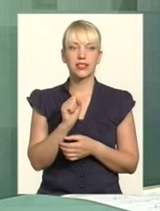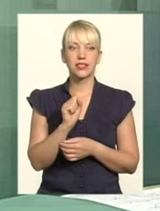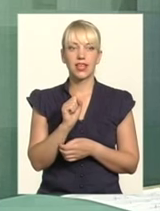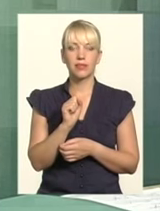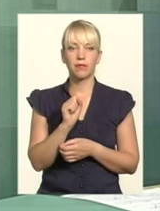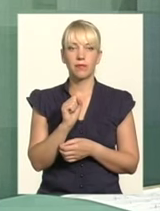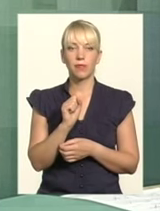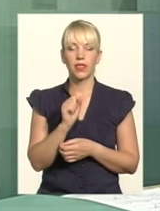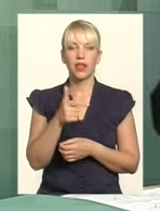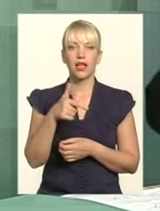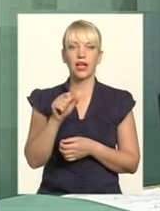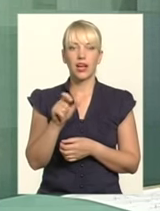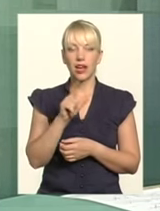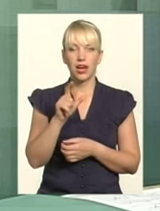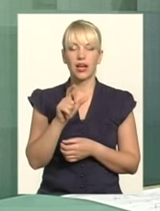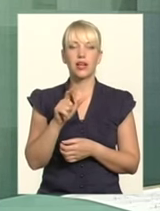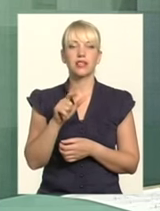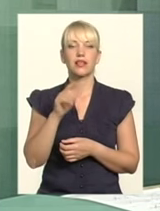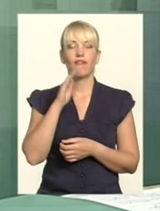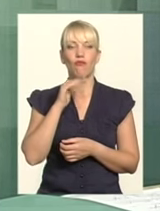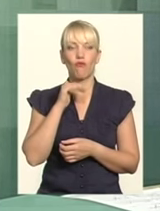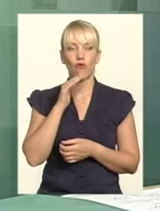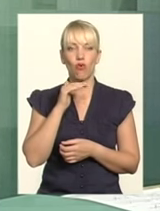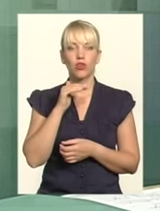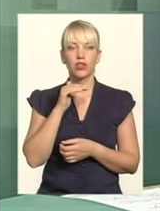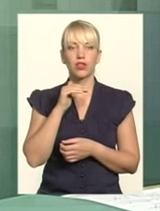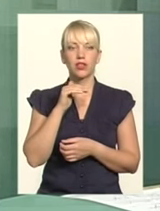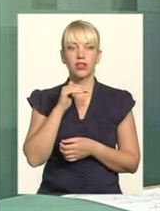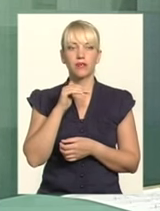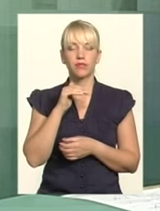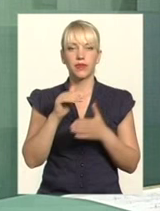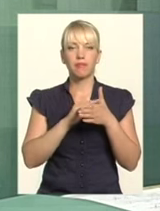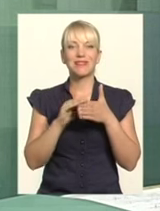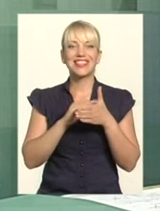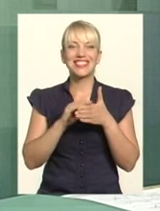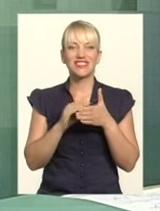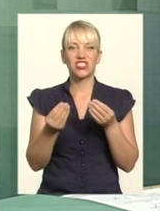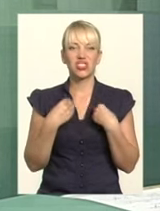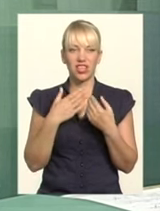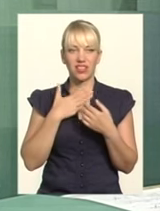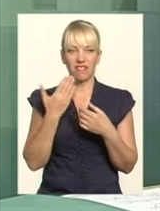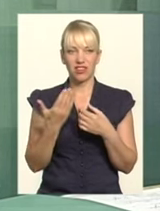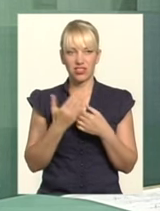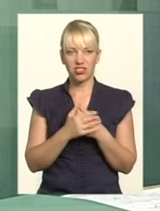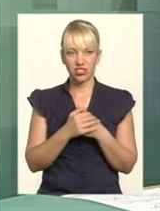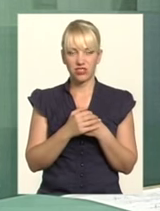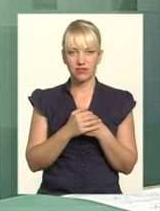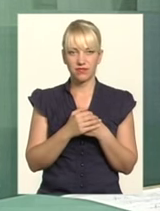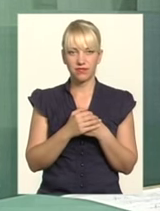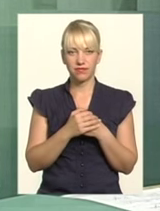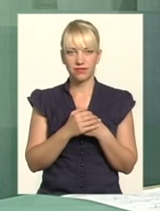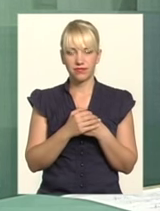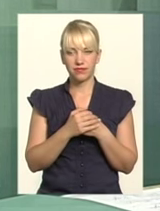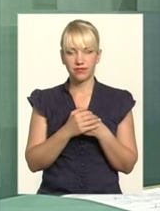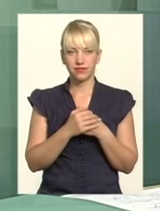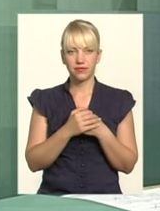будь ласка, свою... А, дайте, будь ласка, ще треба воду платити. Можна прізвище ваше? Світло і так